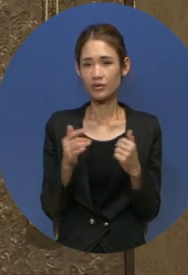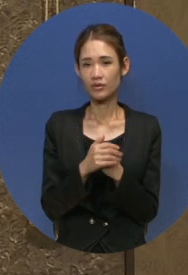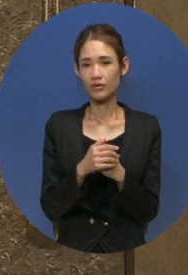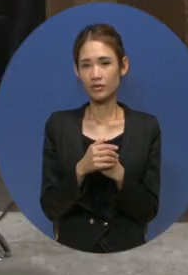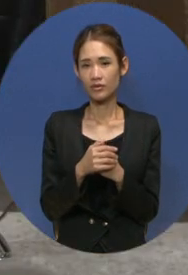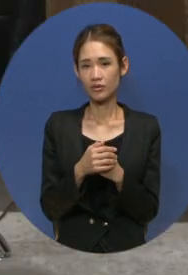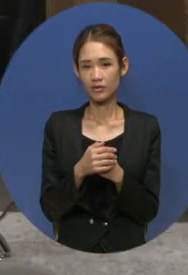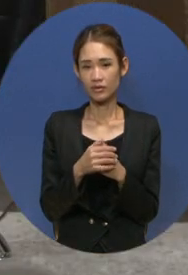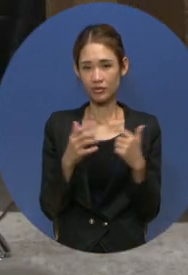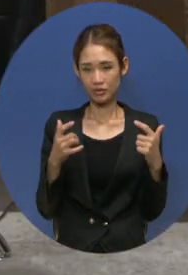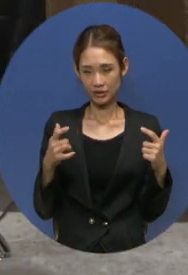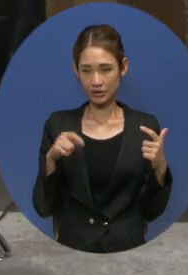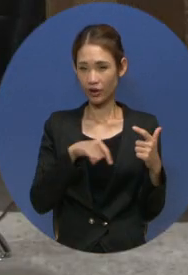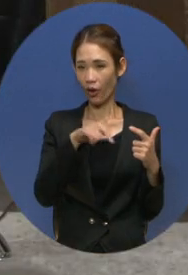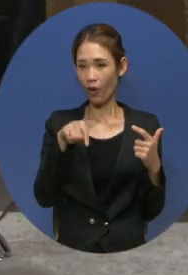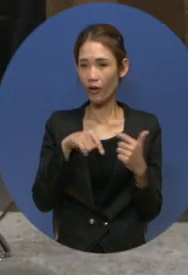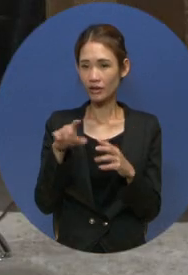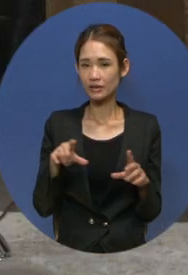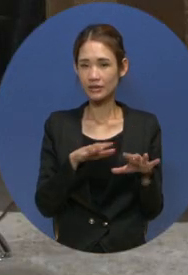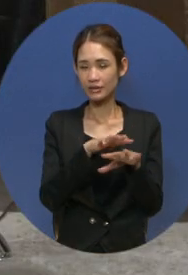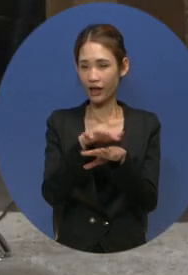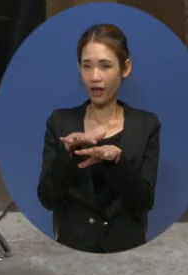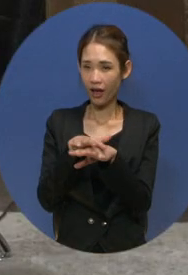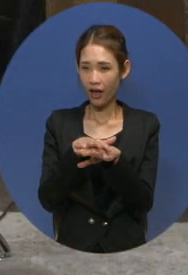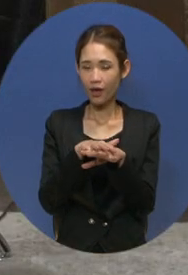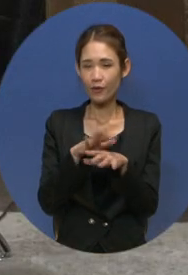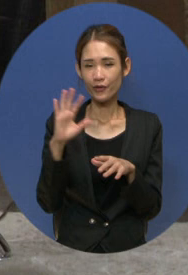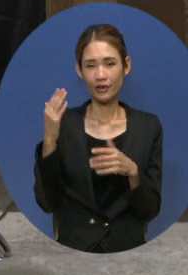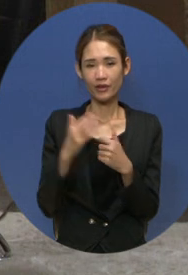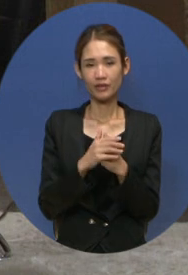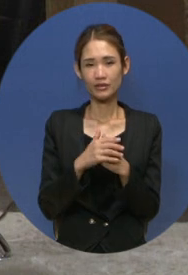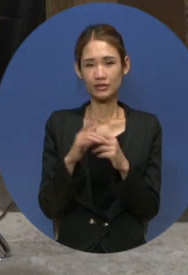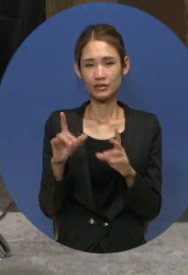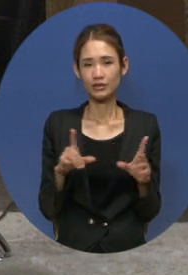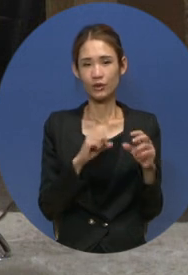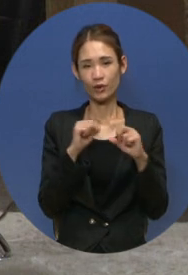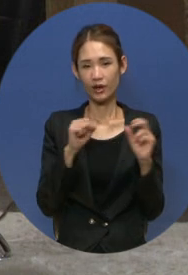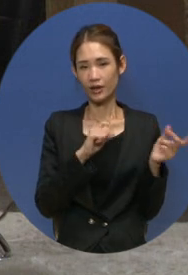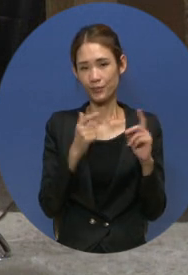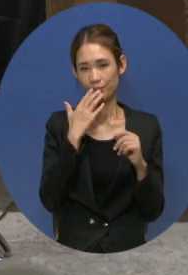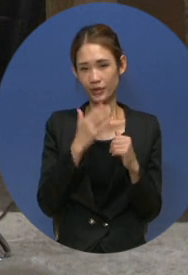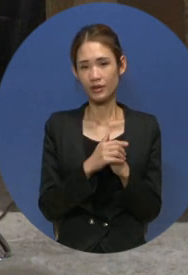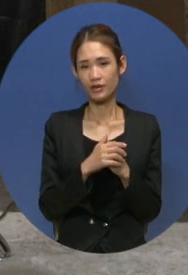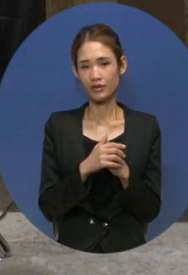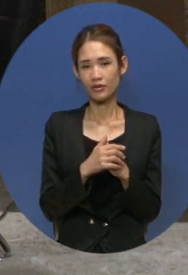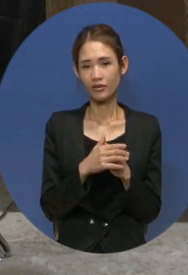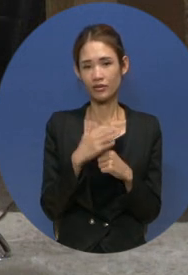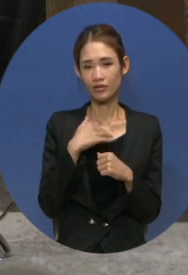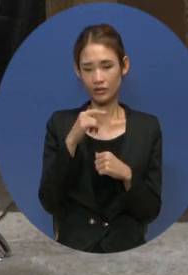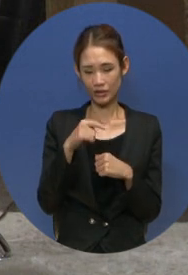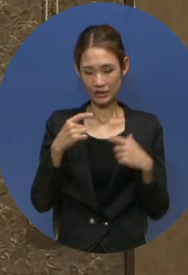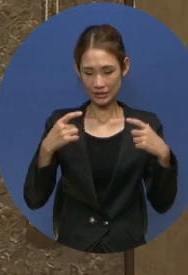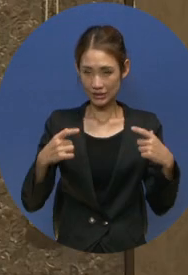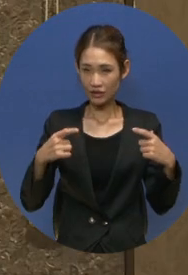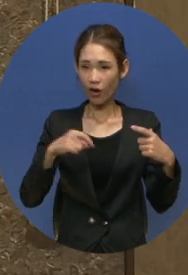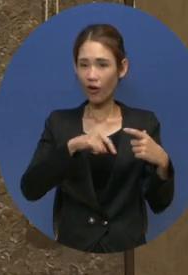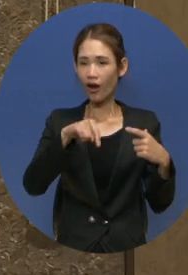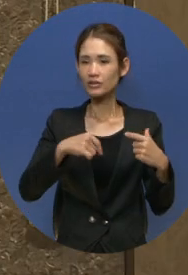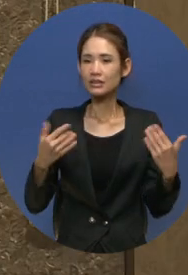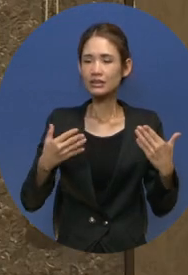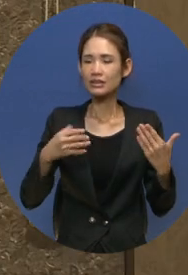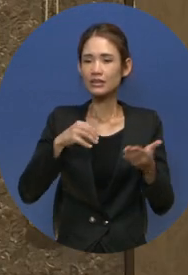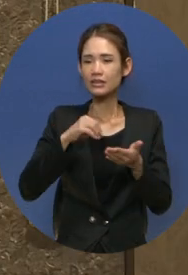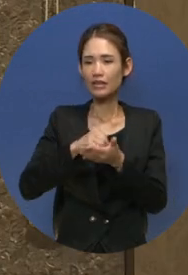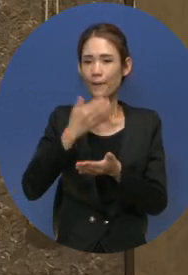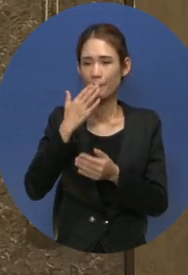그렇죠. 지역에 있는 사람들하고 그 네트워킹이 되는 거예요. 네. 삶의 활력을 그렇죠. 느끼잖아요. 그렇죠. 나도 이 지역 안에서 일할 수 있는 게